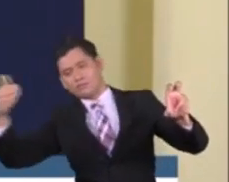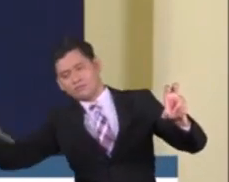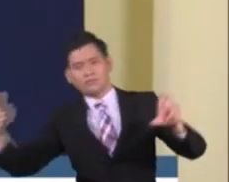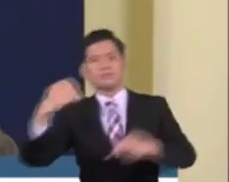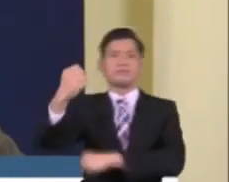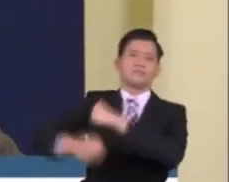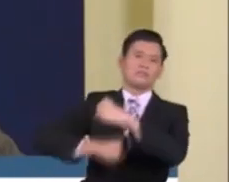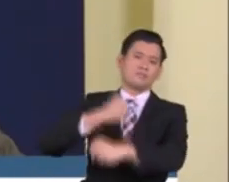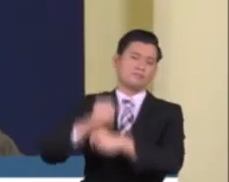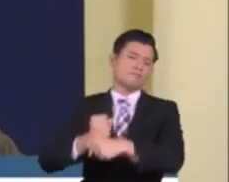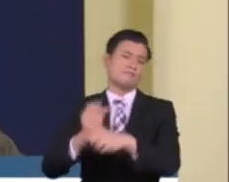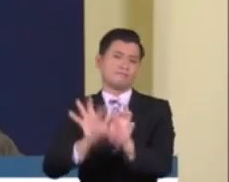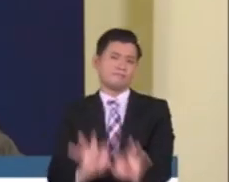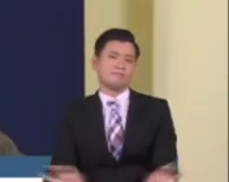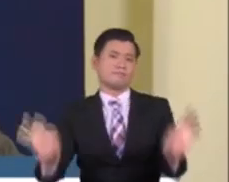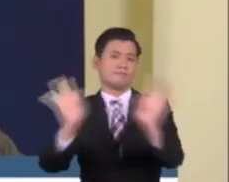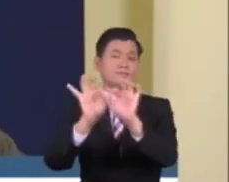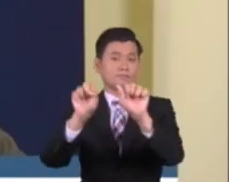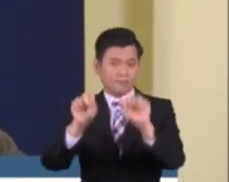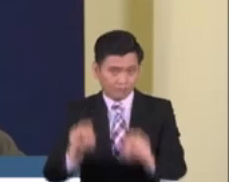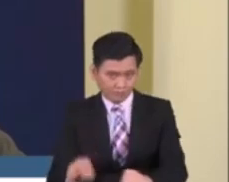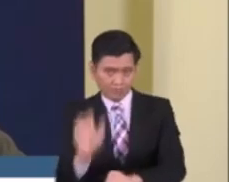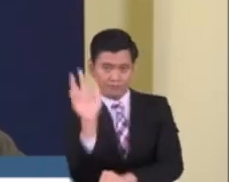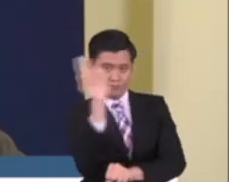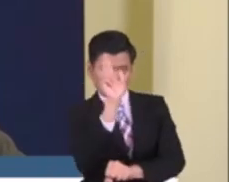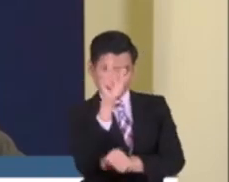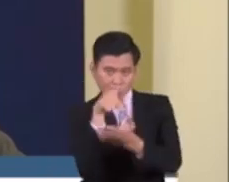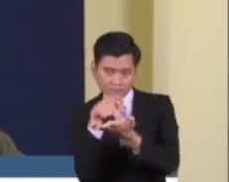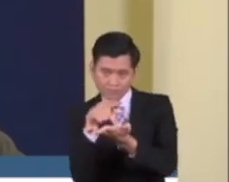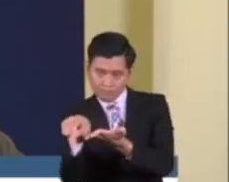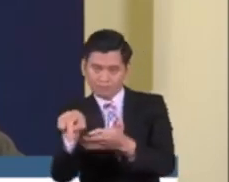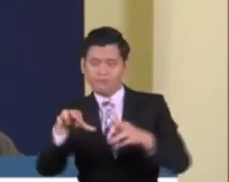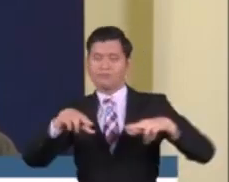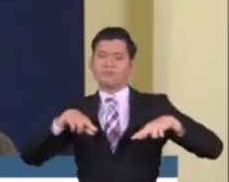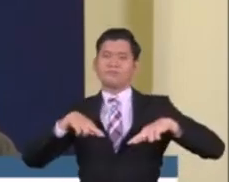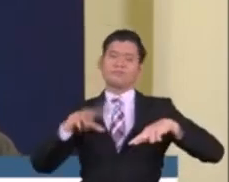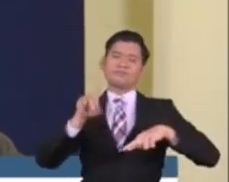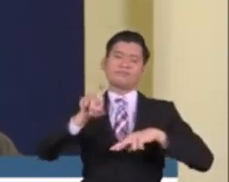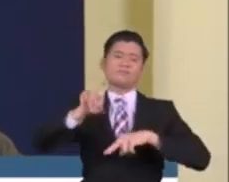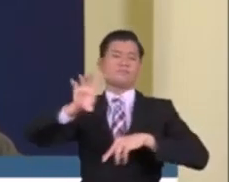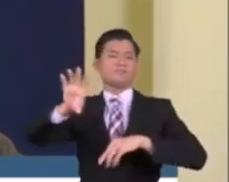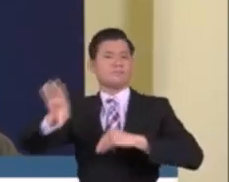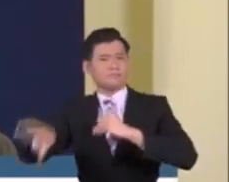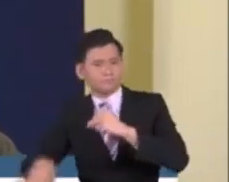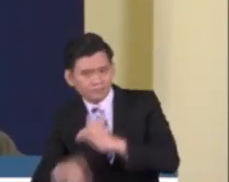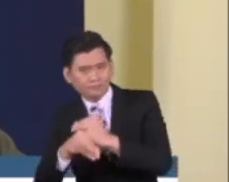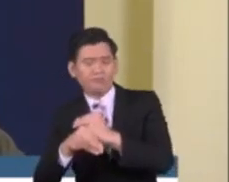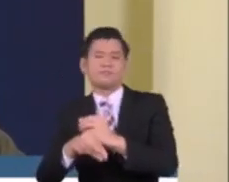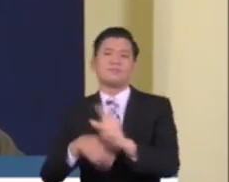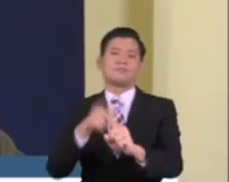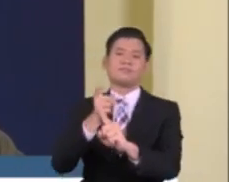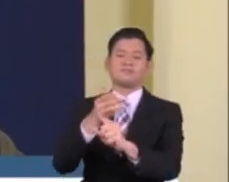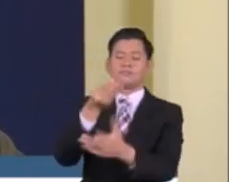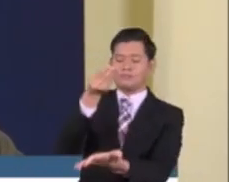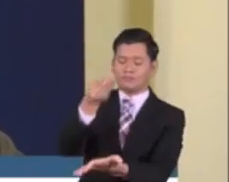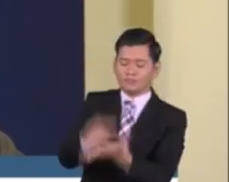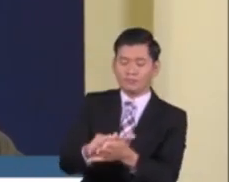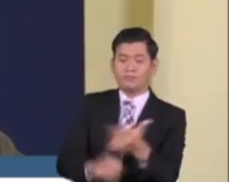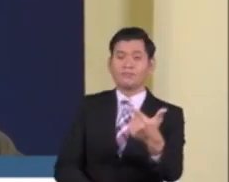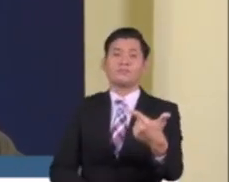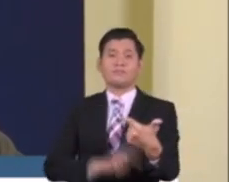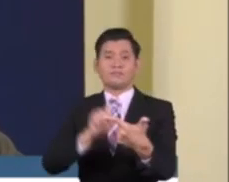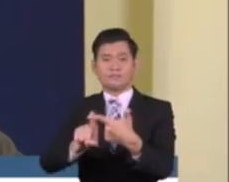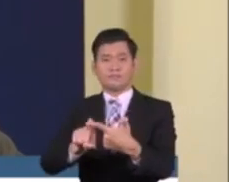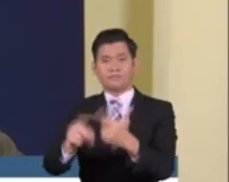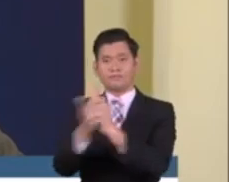Yang penting ialah keupayaan kerajaan juga tentunya akan bertambah dari segi pendapatan, dari segi